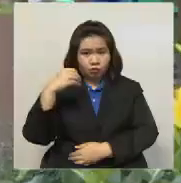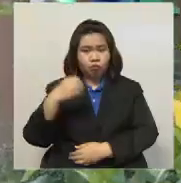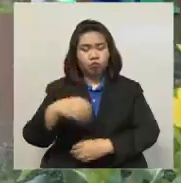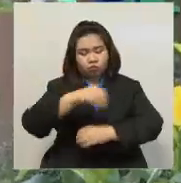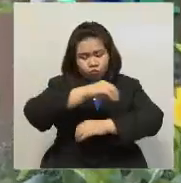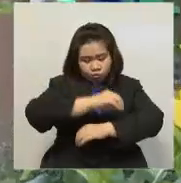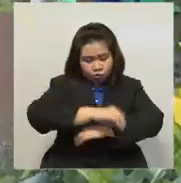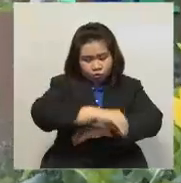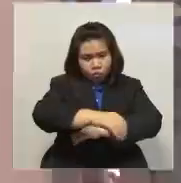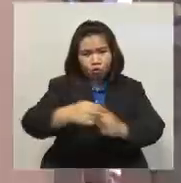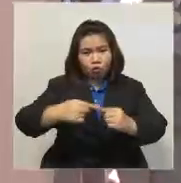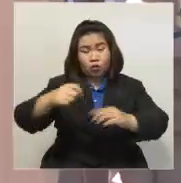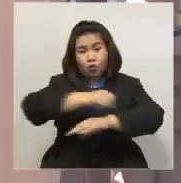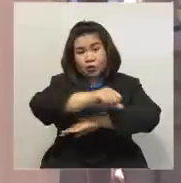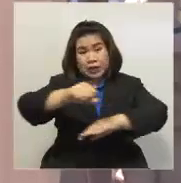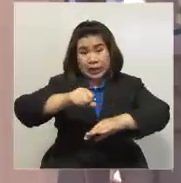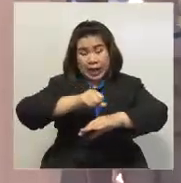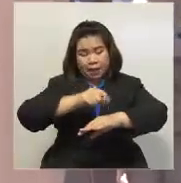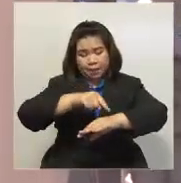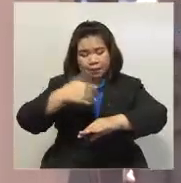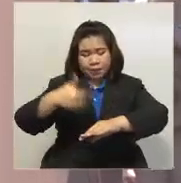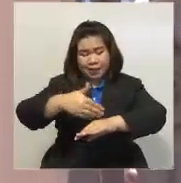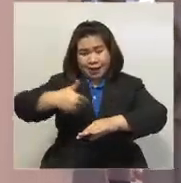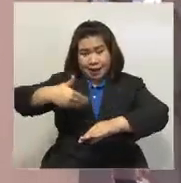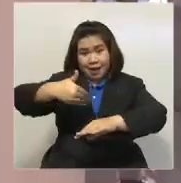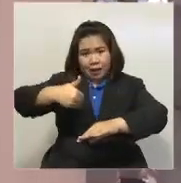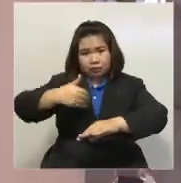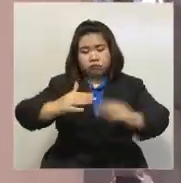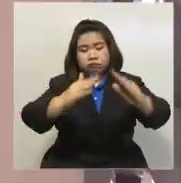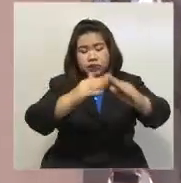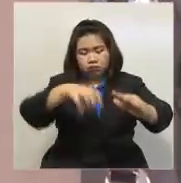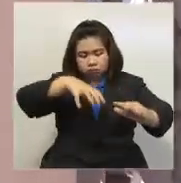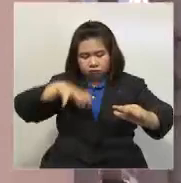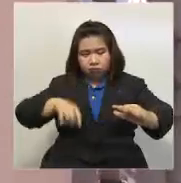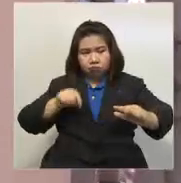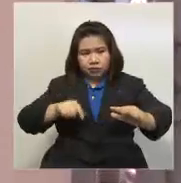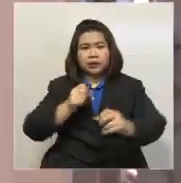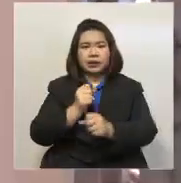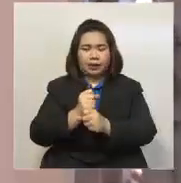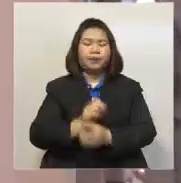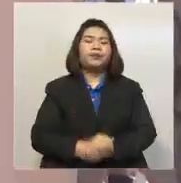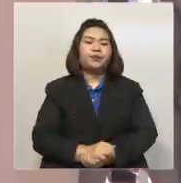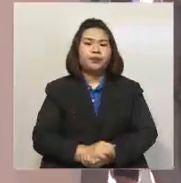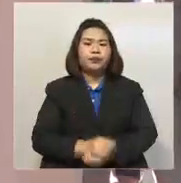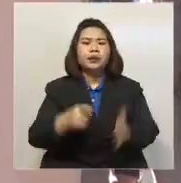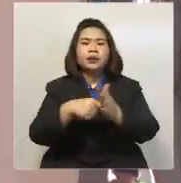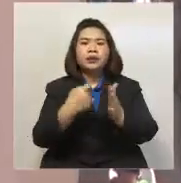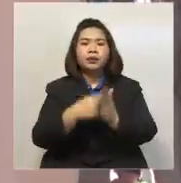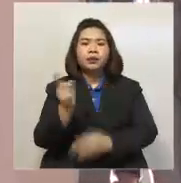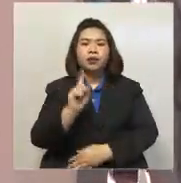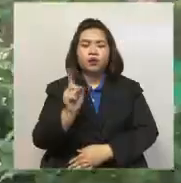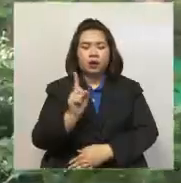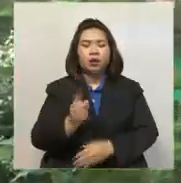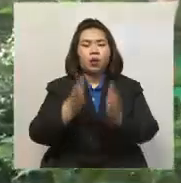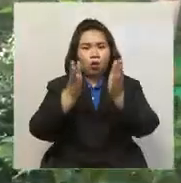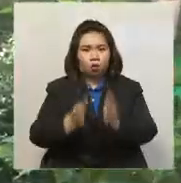ไม้บริเวณสนามด้านหลังตึกไทยคู่ฟ้ากิจกรรมครั้งนี้จัดขึ้นนะคะก็เพื่อที่จะรณรงค์ให้คนไทยหัน